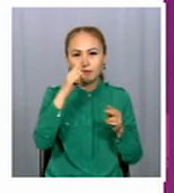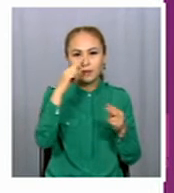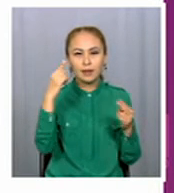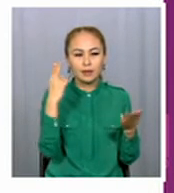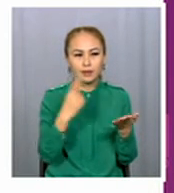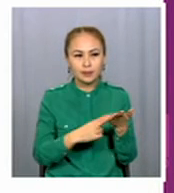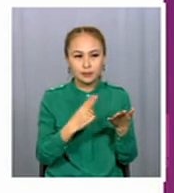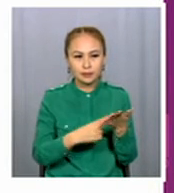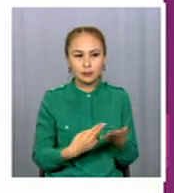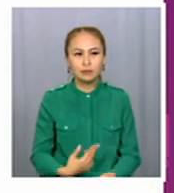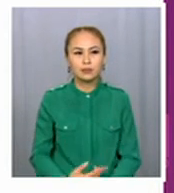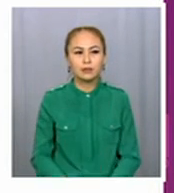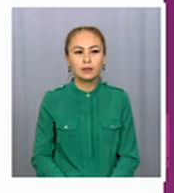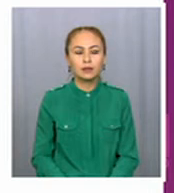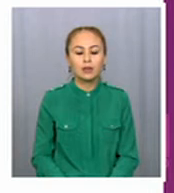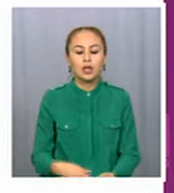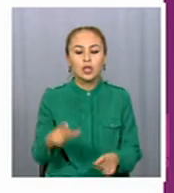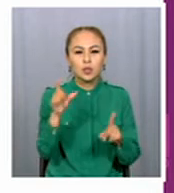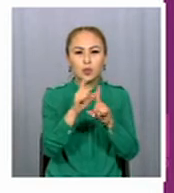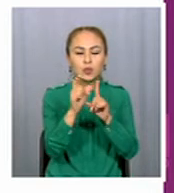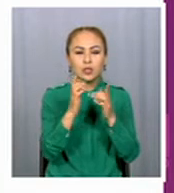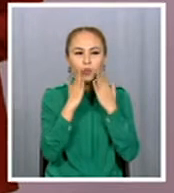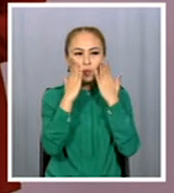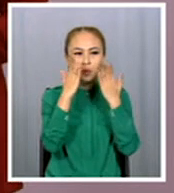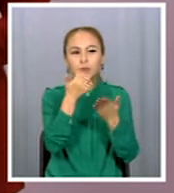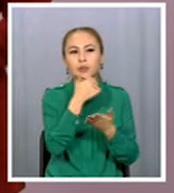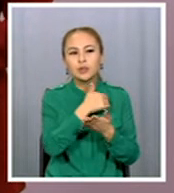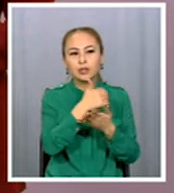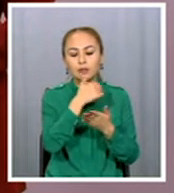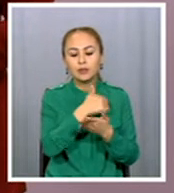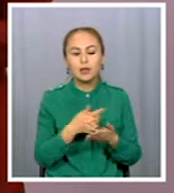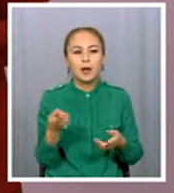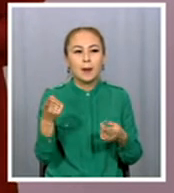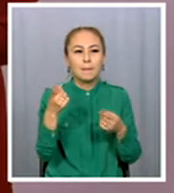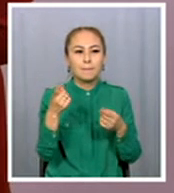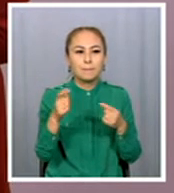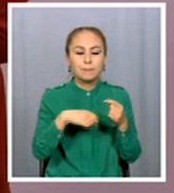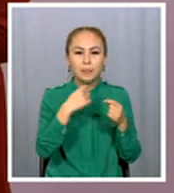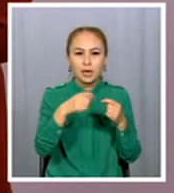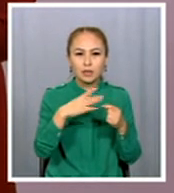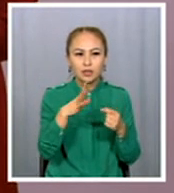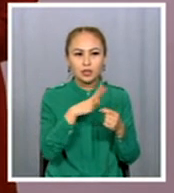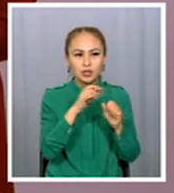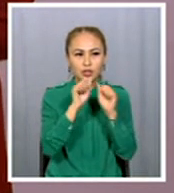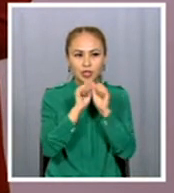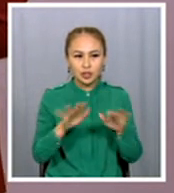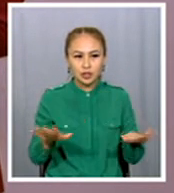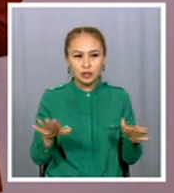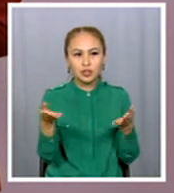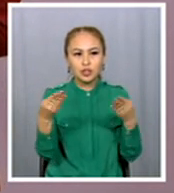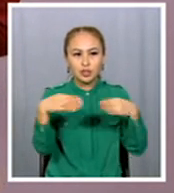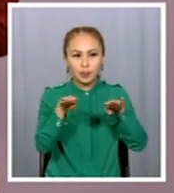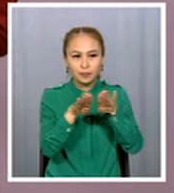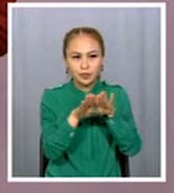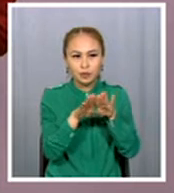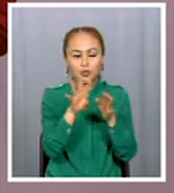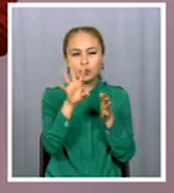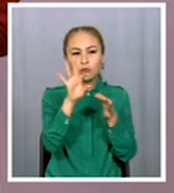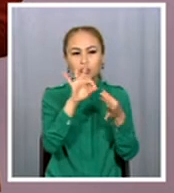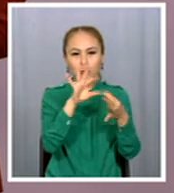дәлелдеңдер. Сөздерді оқып шығайық. Байлады шашты, жапты